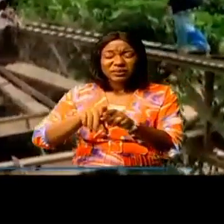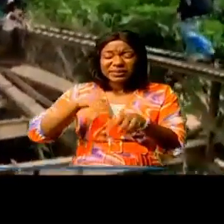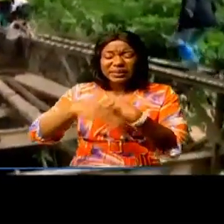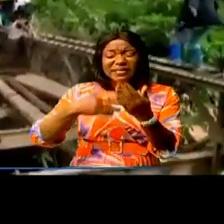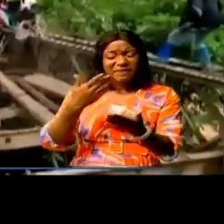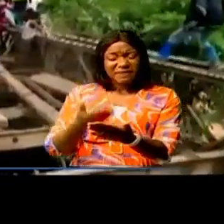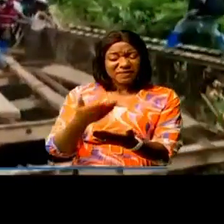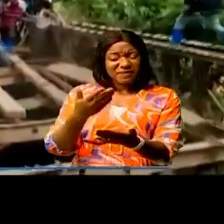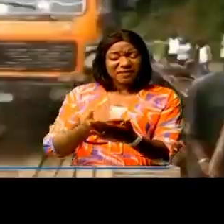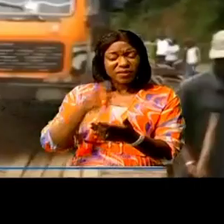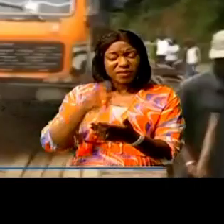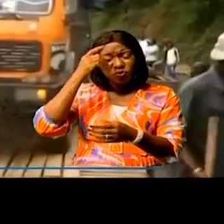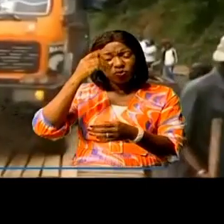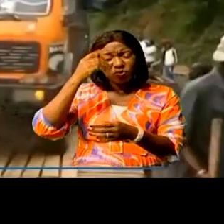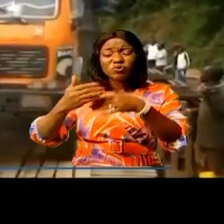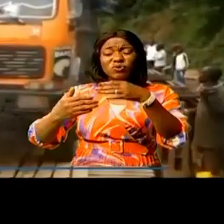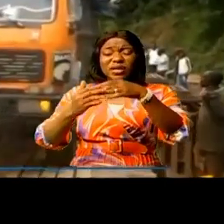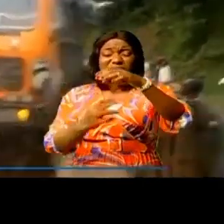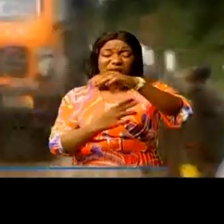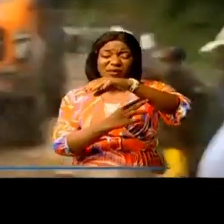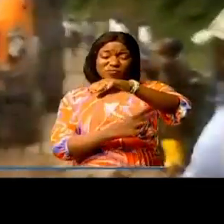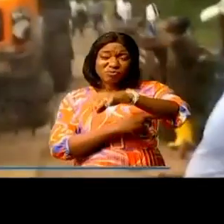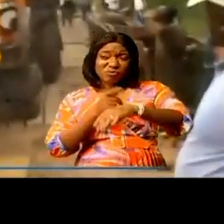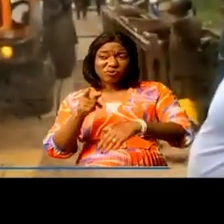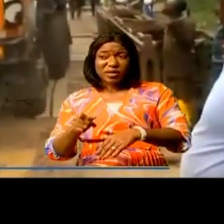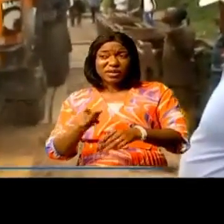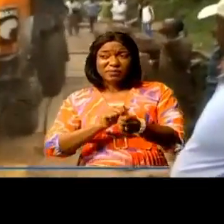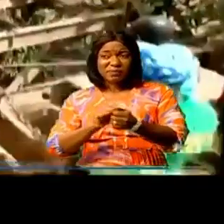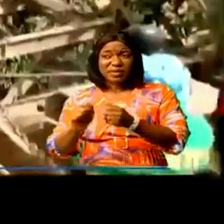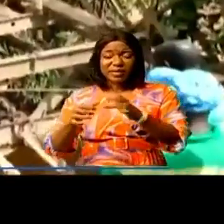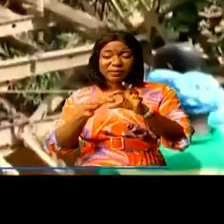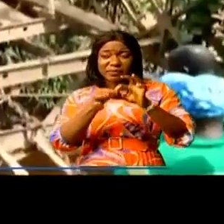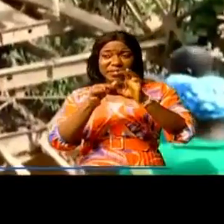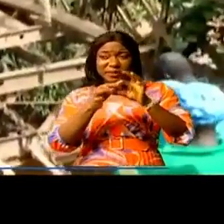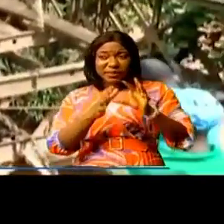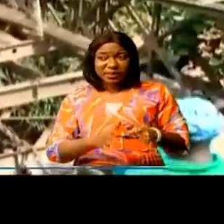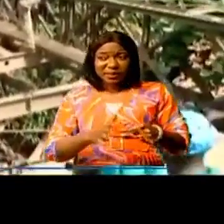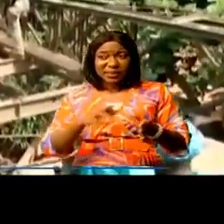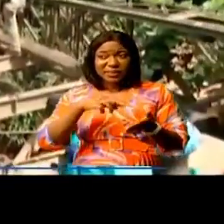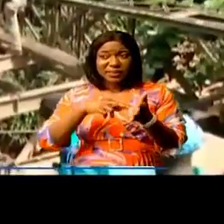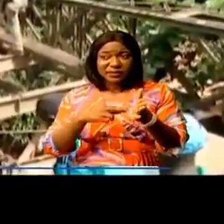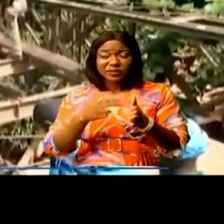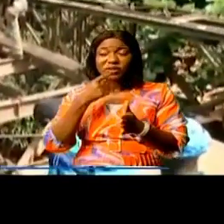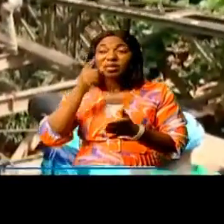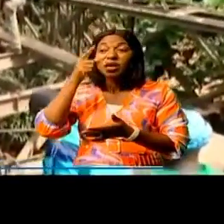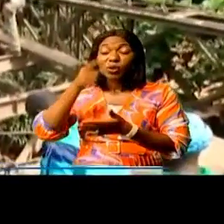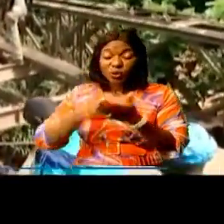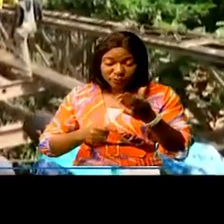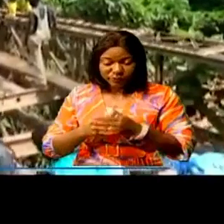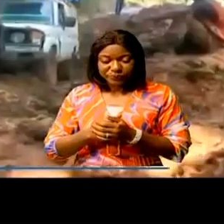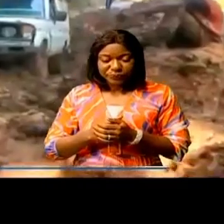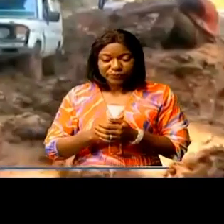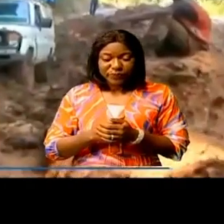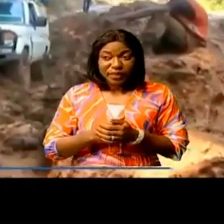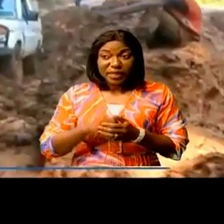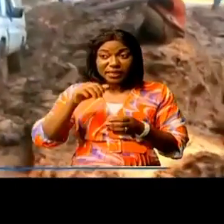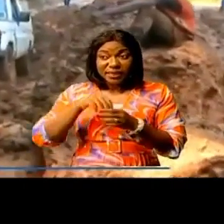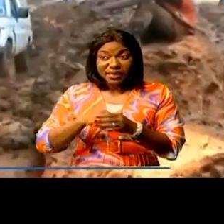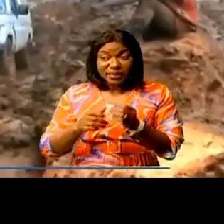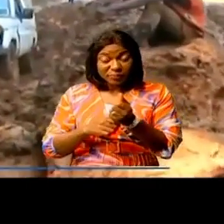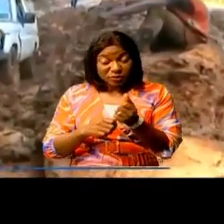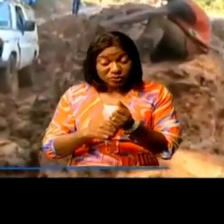pour sauvegarder les ouvrages exécutés par le partenaire. Il y a lieu de souligner que la suppression des bourbiers et